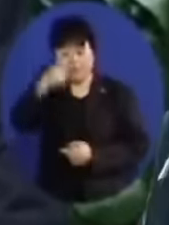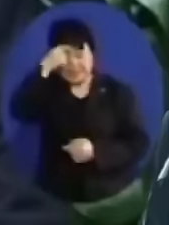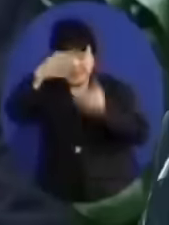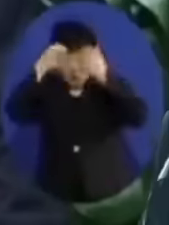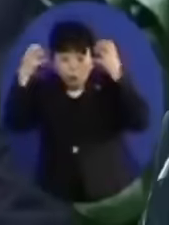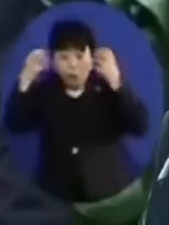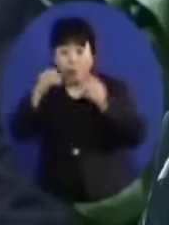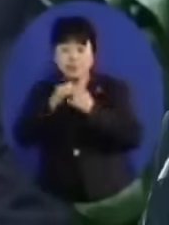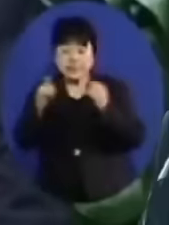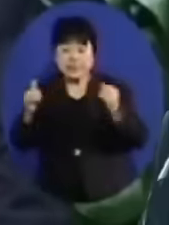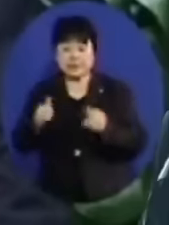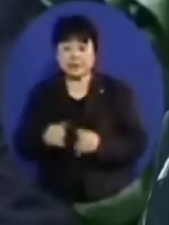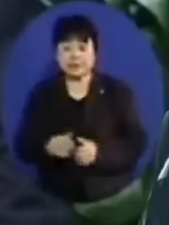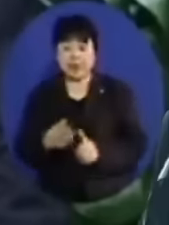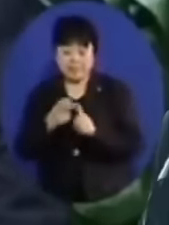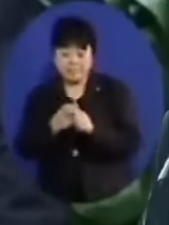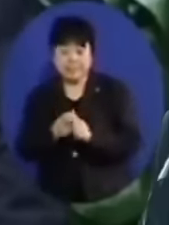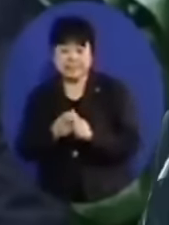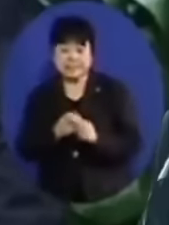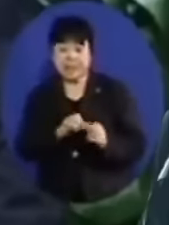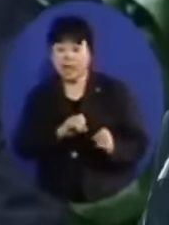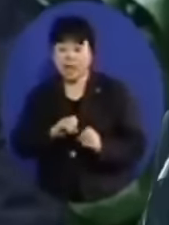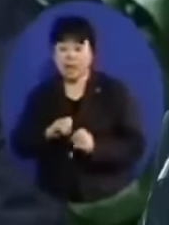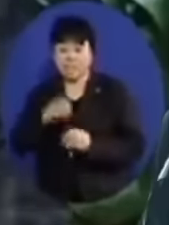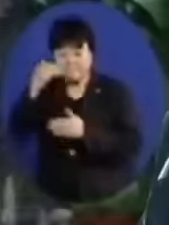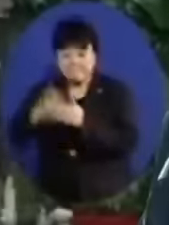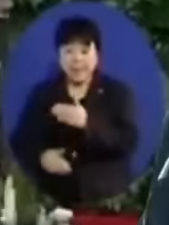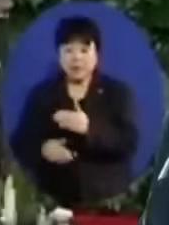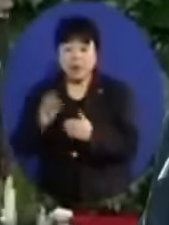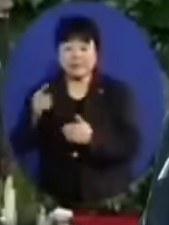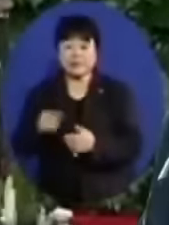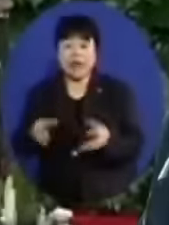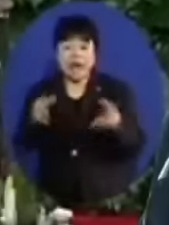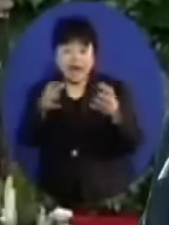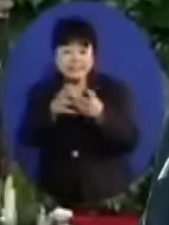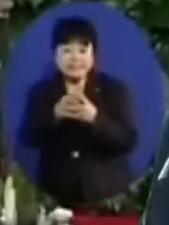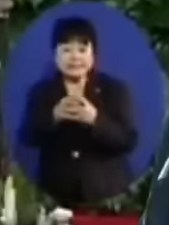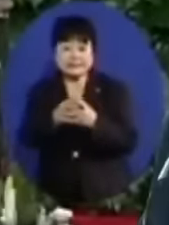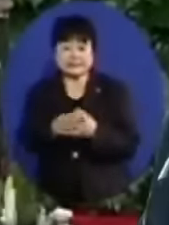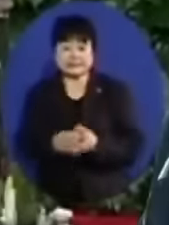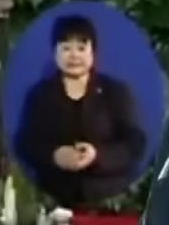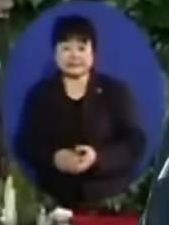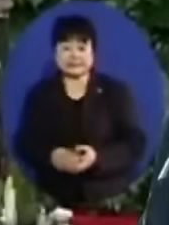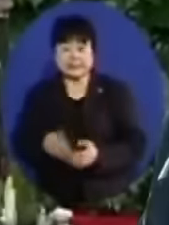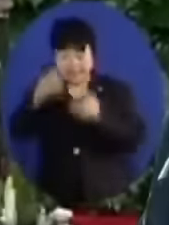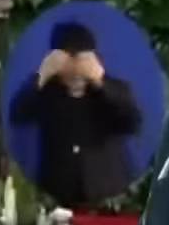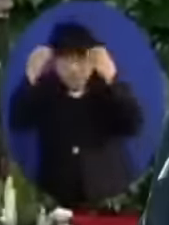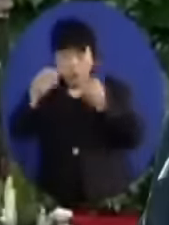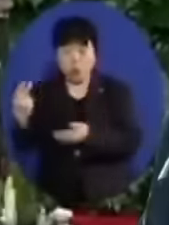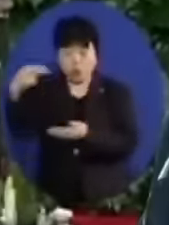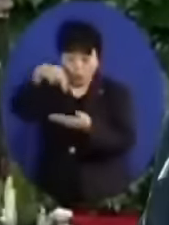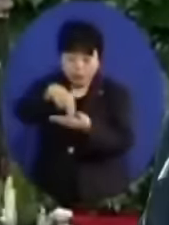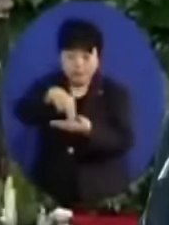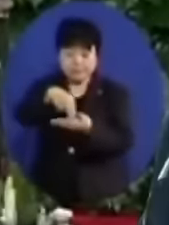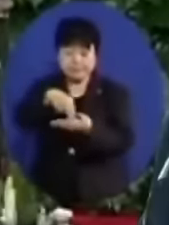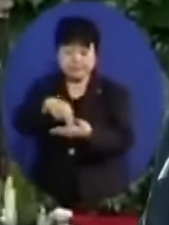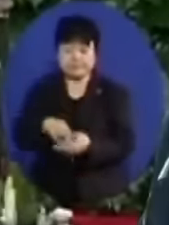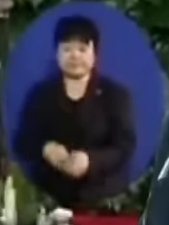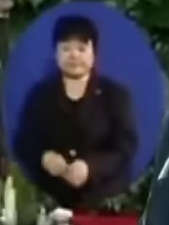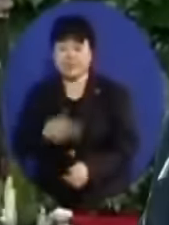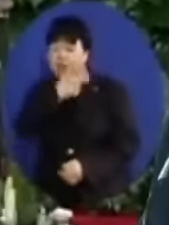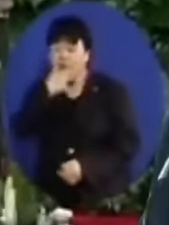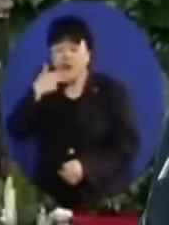국민은 반역자 내놓고 난다면 다 간디와 함께 인도를 독립시키기 위해서는